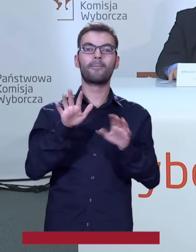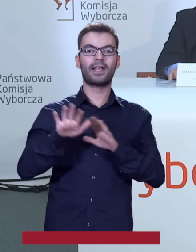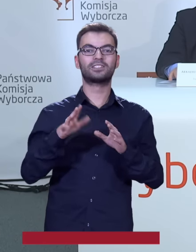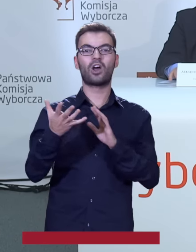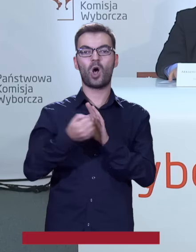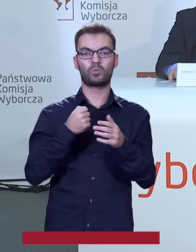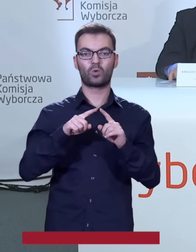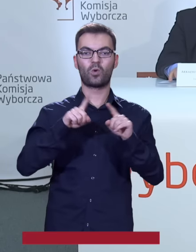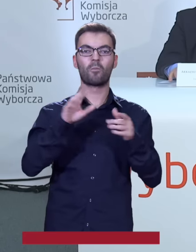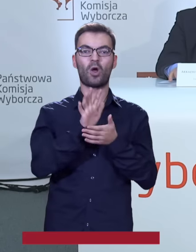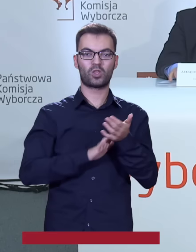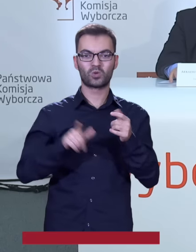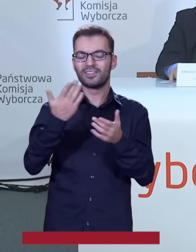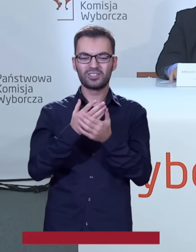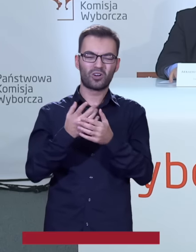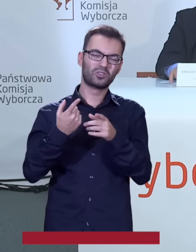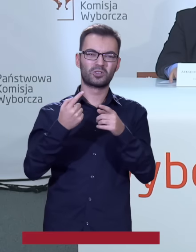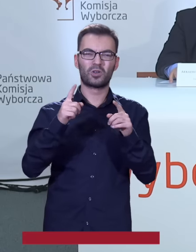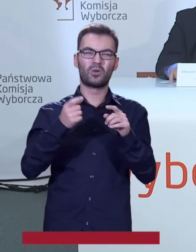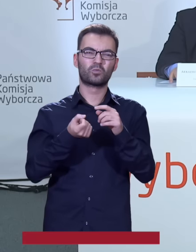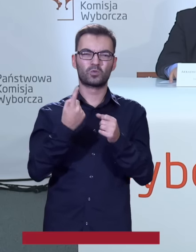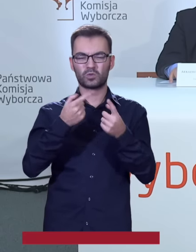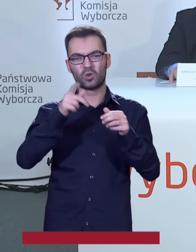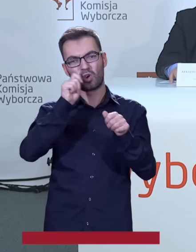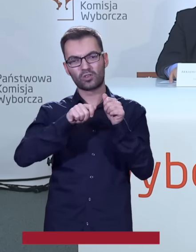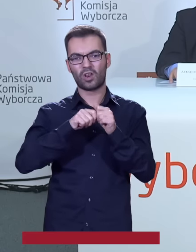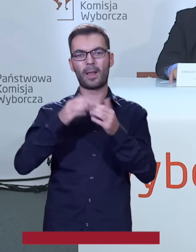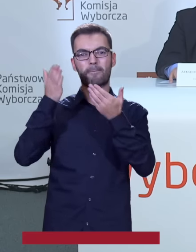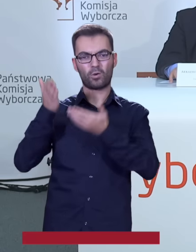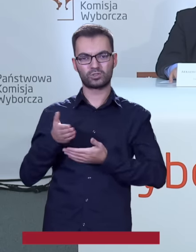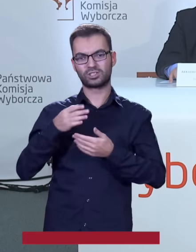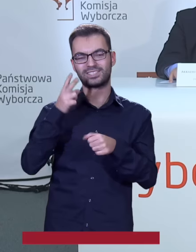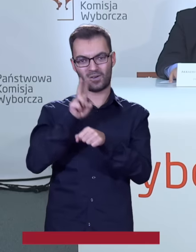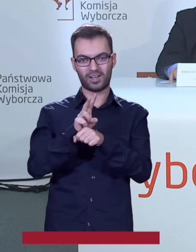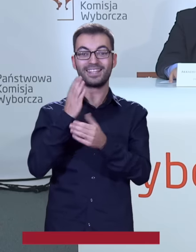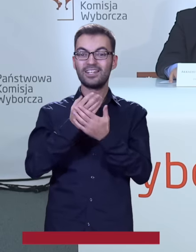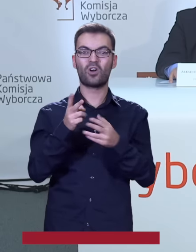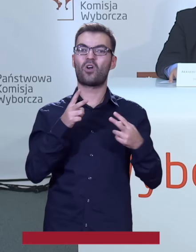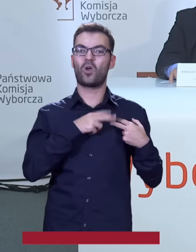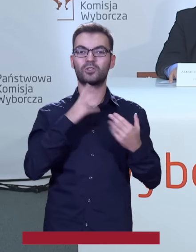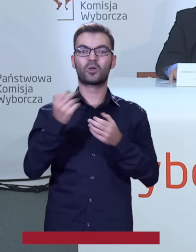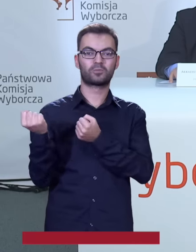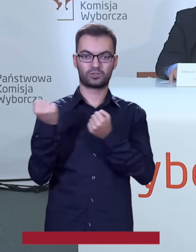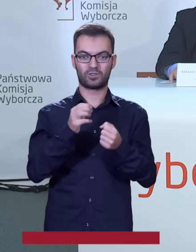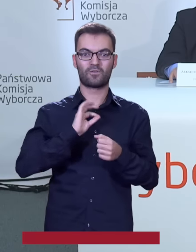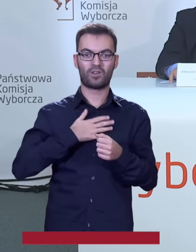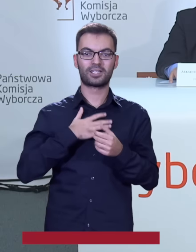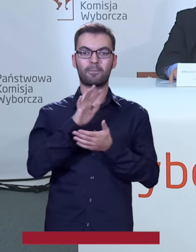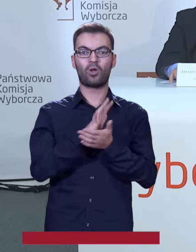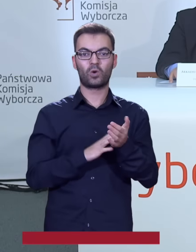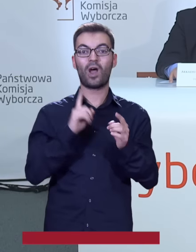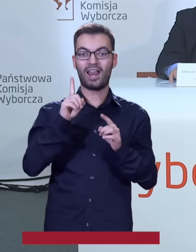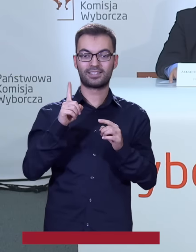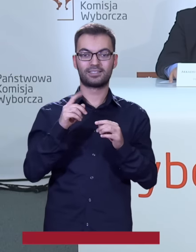jest wyrywkowa tylko kontrola mężów zaufania tylko tych komisji, które przyniosą swoje protokoły. Natomiast na